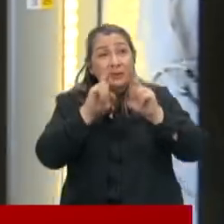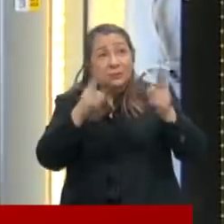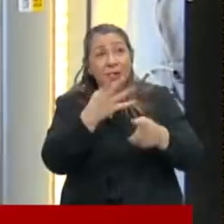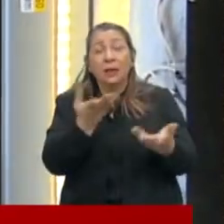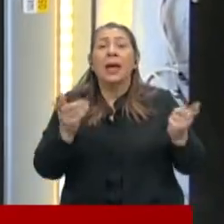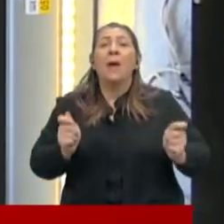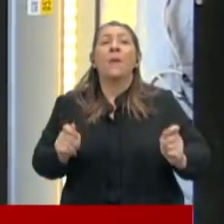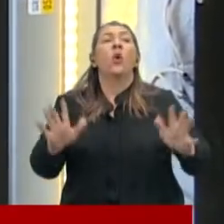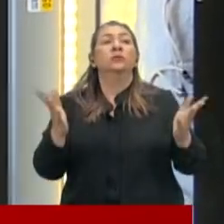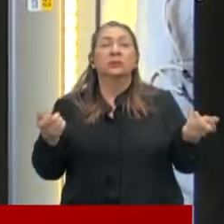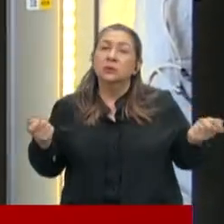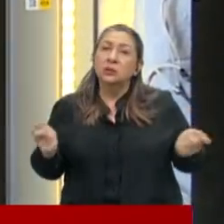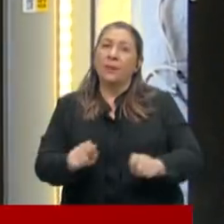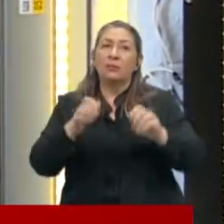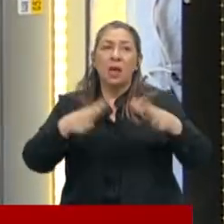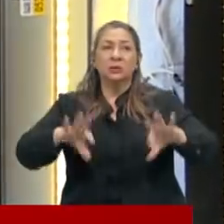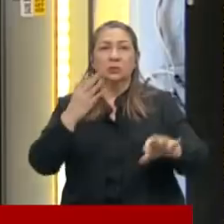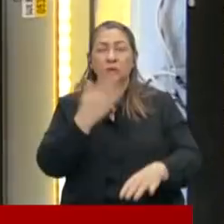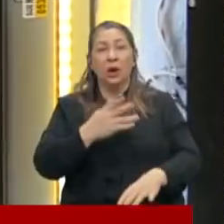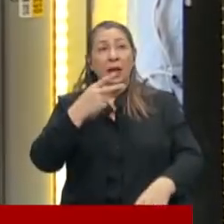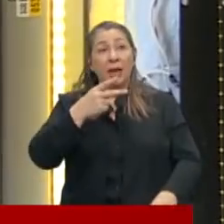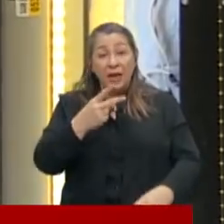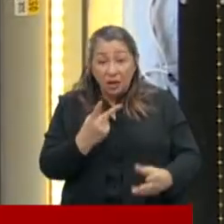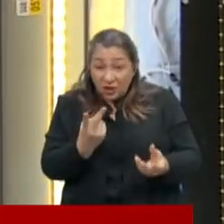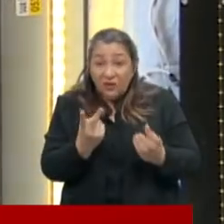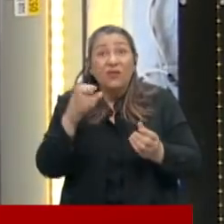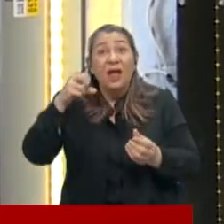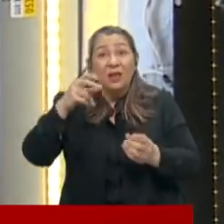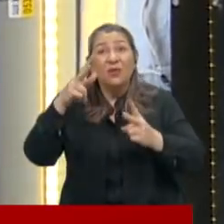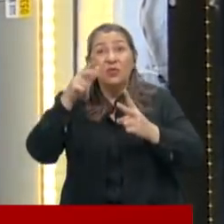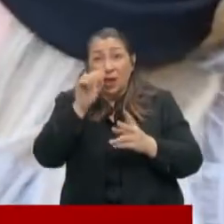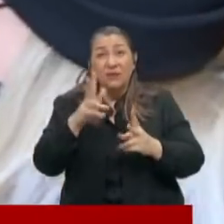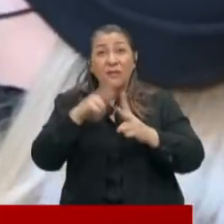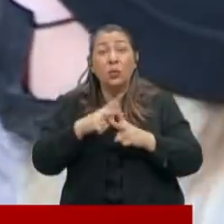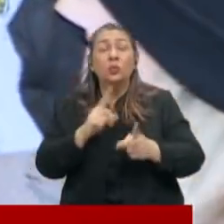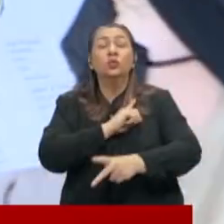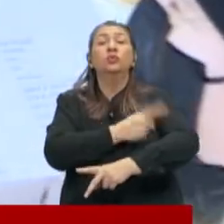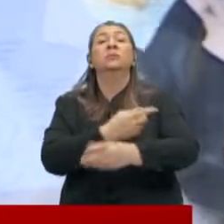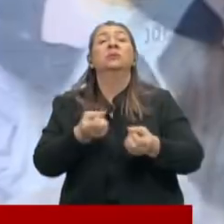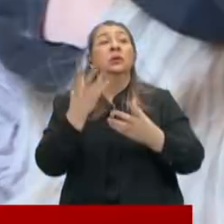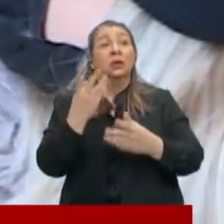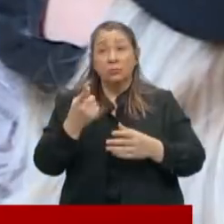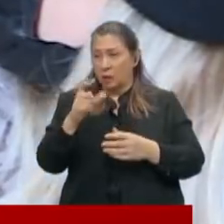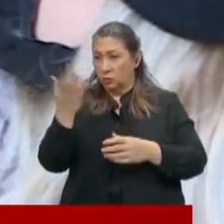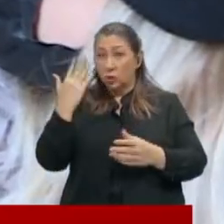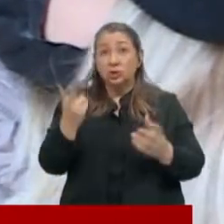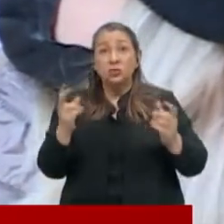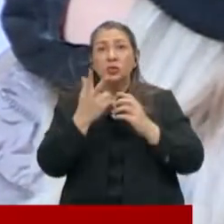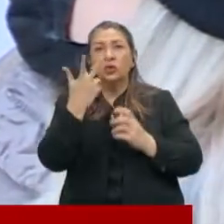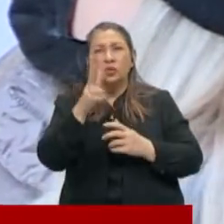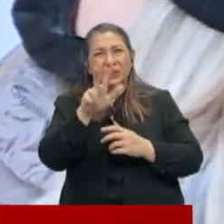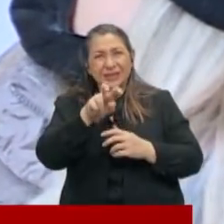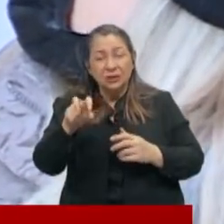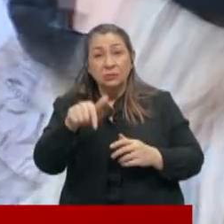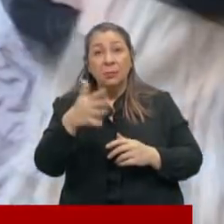artık yapamıyoruz diyerek kapatmaya hazırlanıyor. İki kat artan faturalara gücü yetmedi. Geçen aydan iki kat. 3-800 geliyordu,